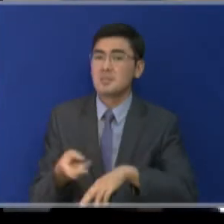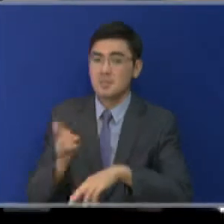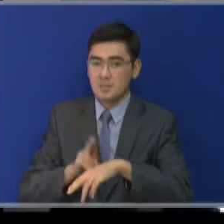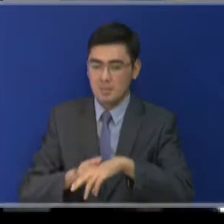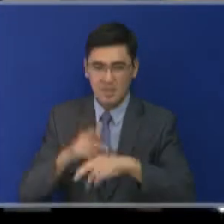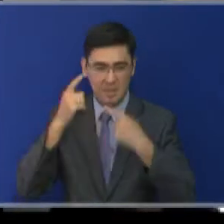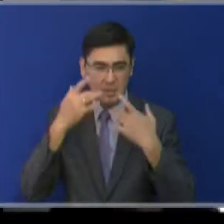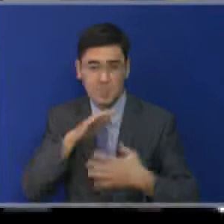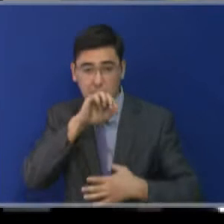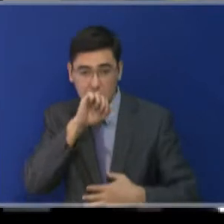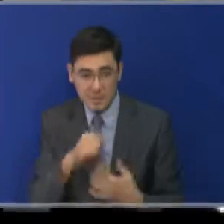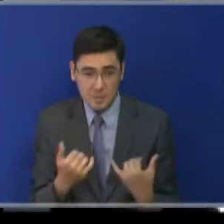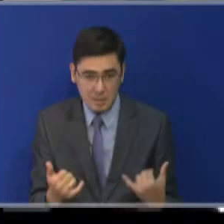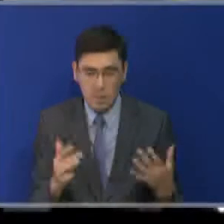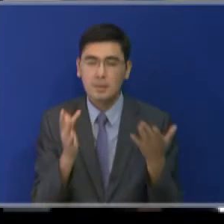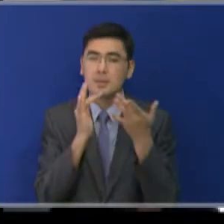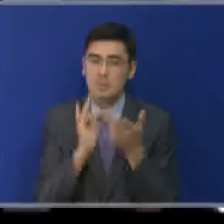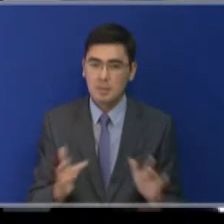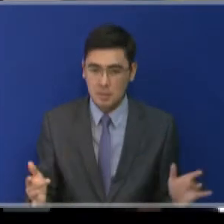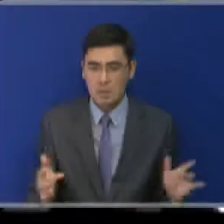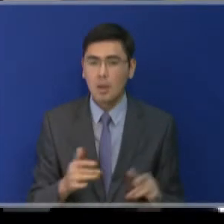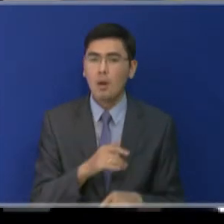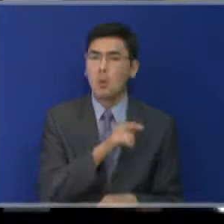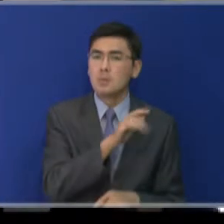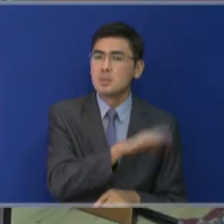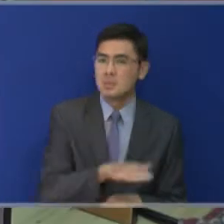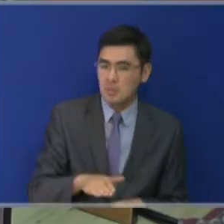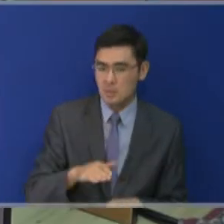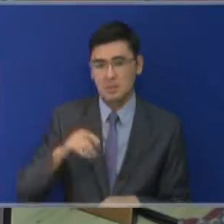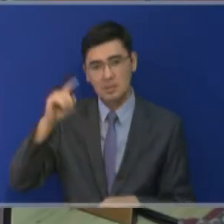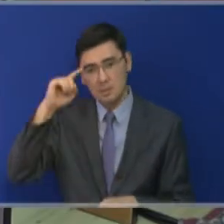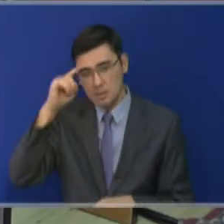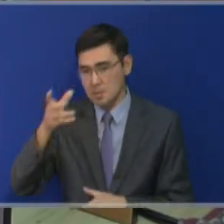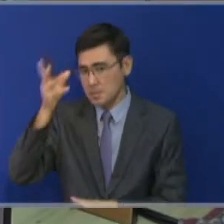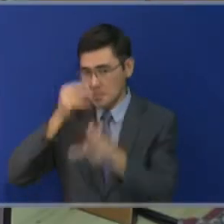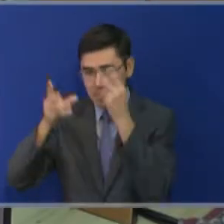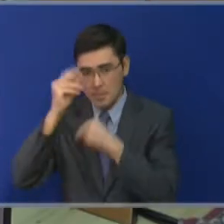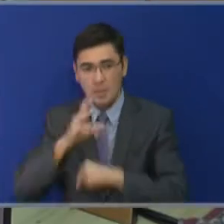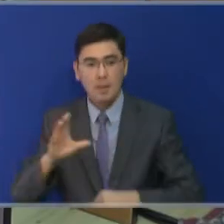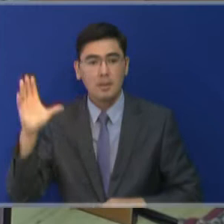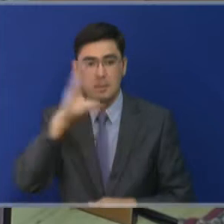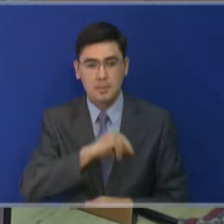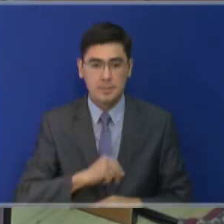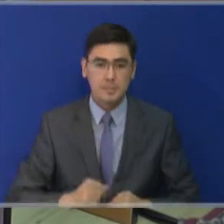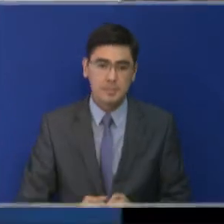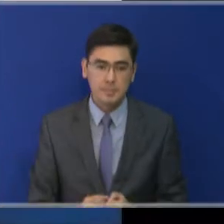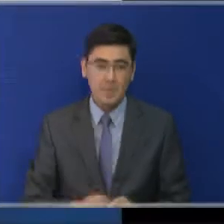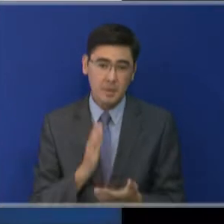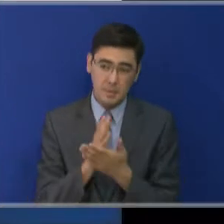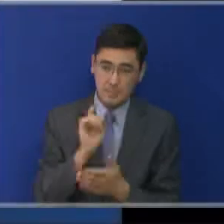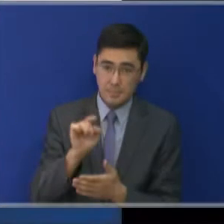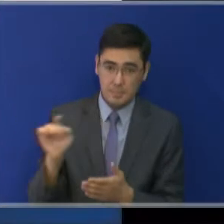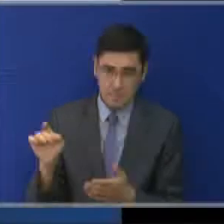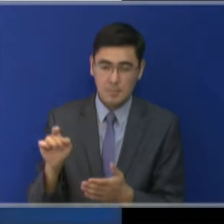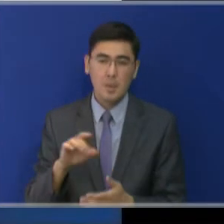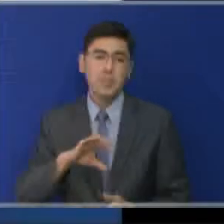өткен басқосу барысында білім беру саласында кәсіби шеберлігімен ерекшеленген, сондай-ақ саланың дамуына үлес қосқан бірқатар қызметкерлер